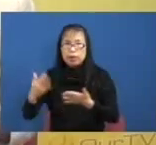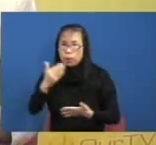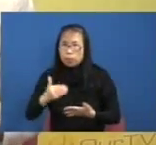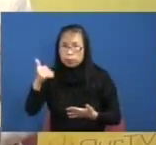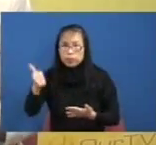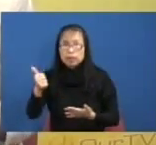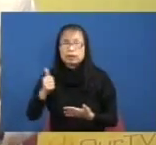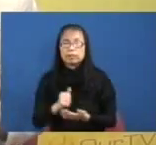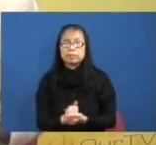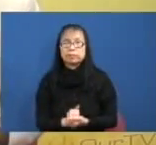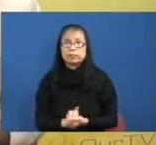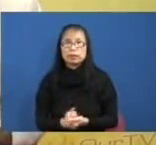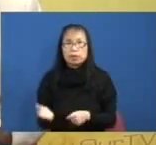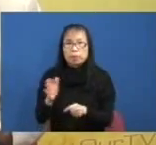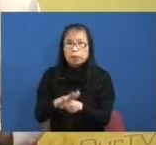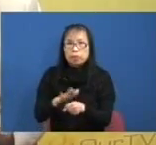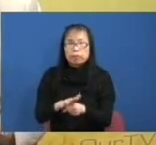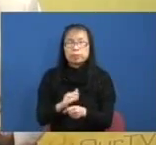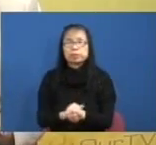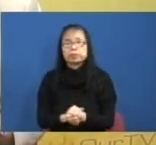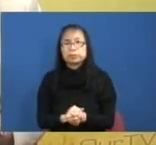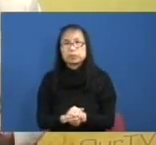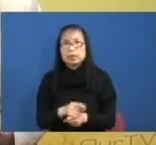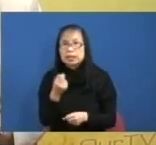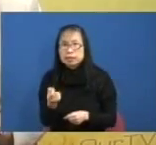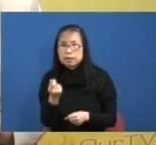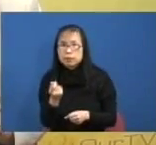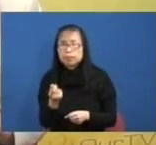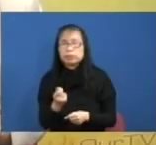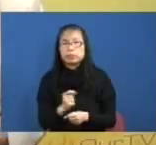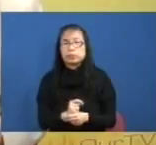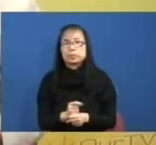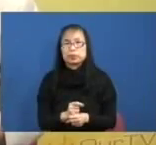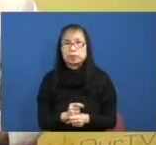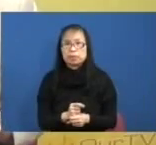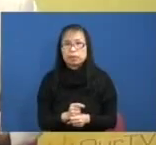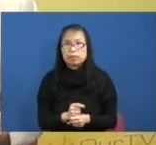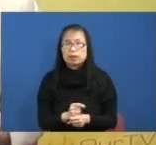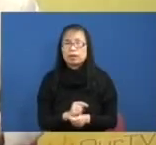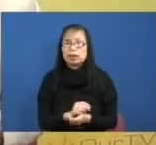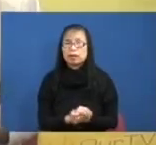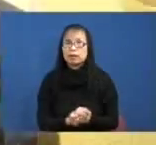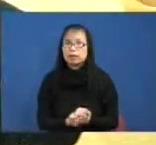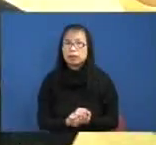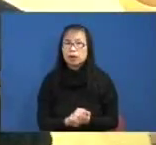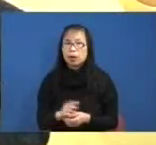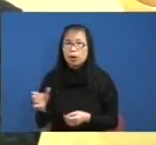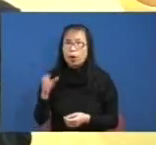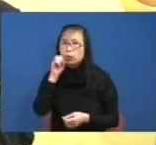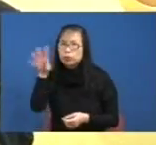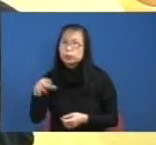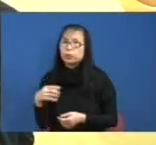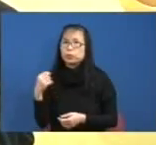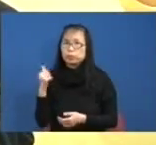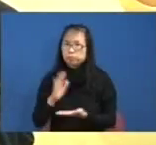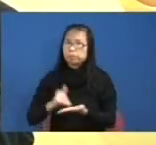即係彌補翻即係呢方面嘅即係少少嘅即係抽多少少啦。 其實我都贊成